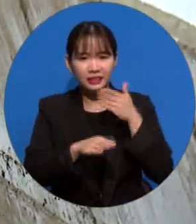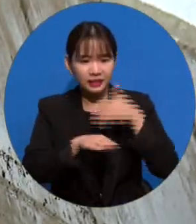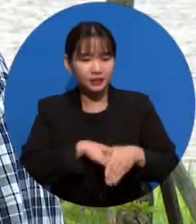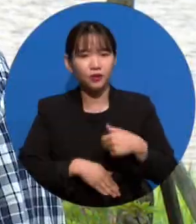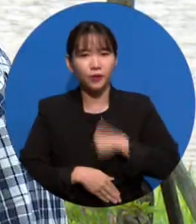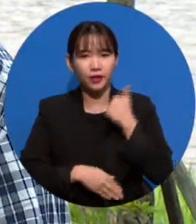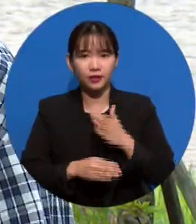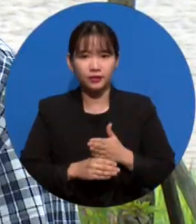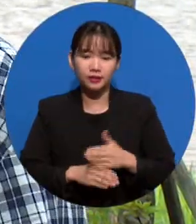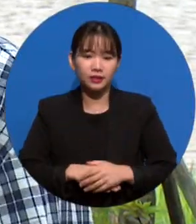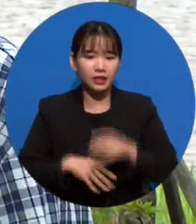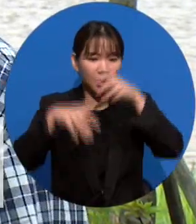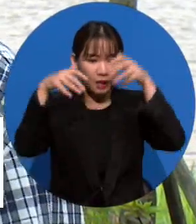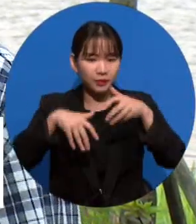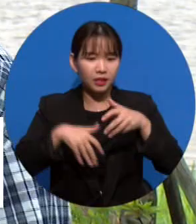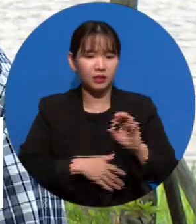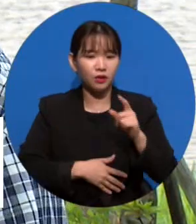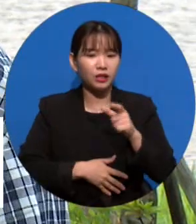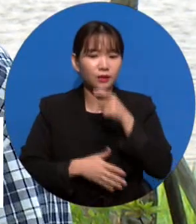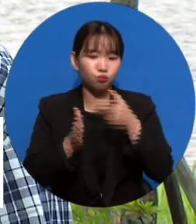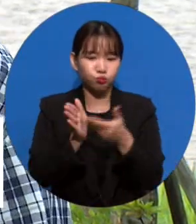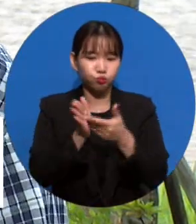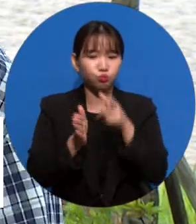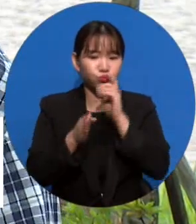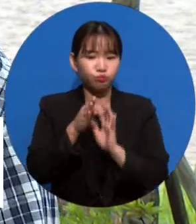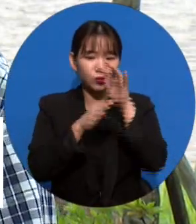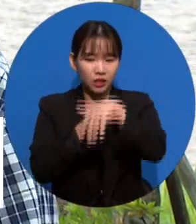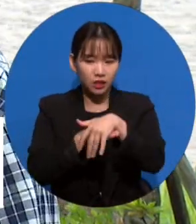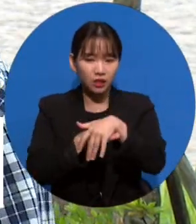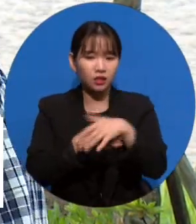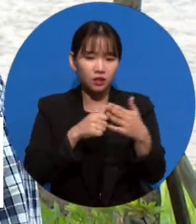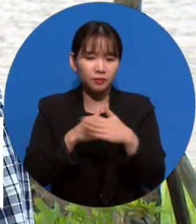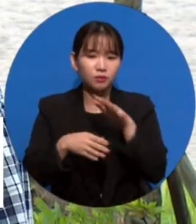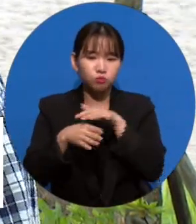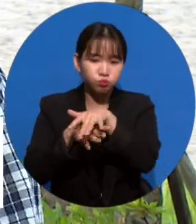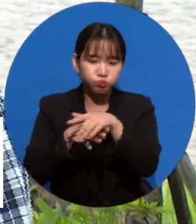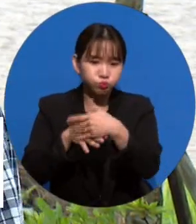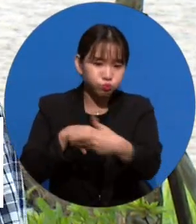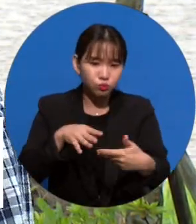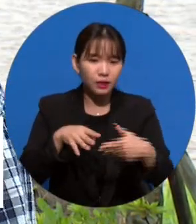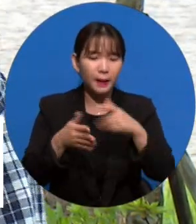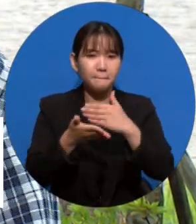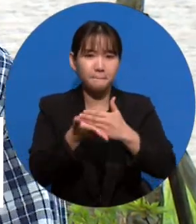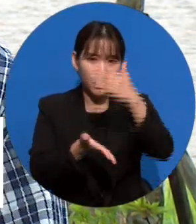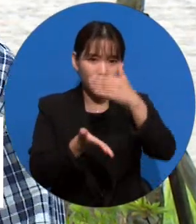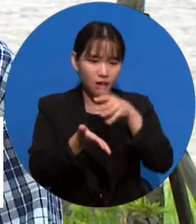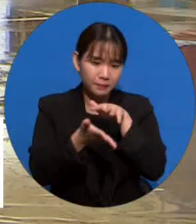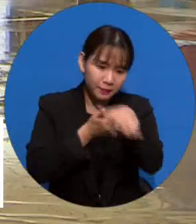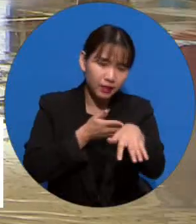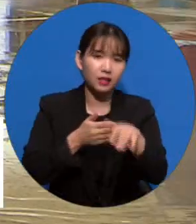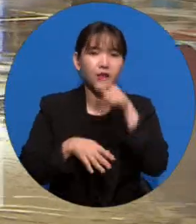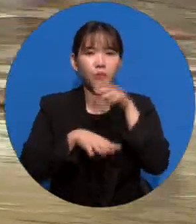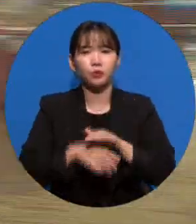있습니다. 장마통에 저수지 물이 너무 부으니까 물이 갈 데가 없으니까 제 벽을 때려보니까 벽이 이제 밀고 나가본